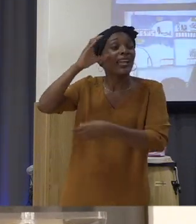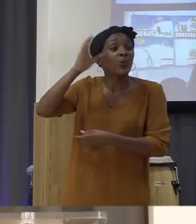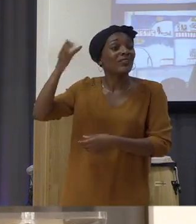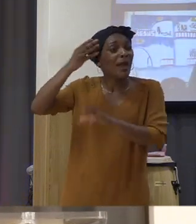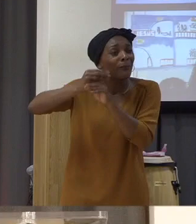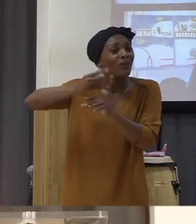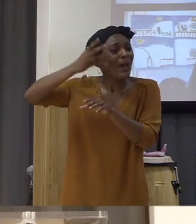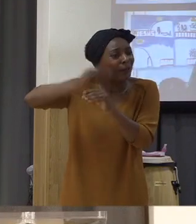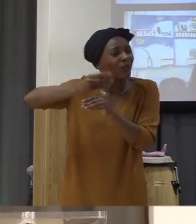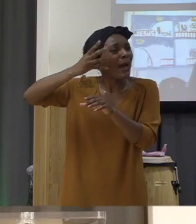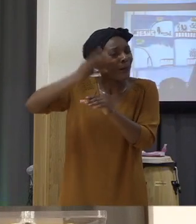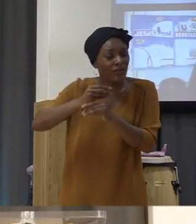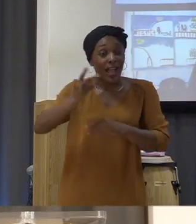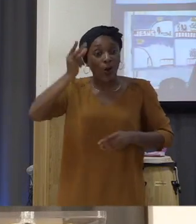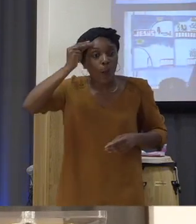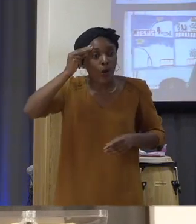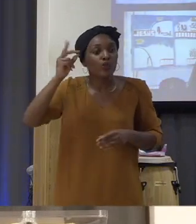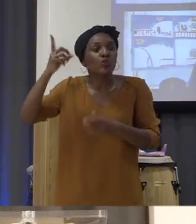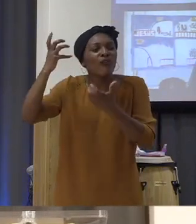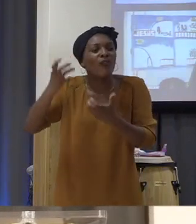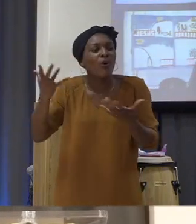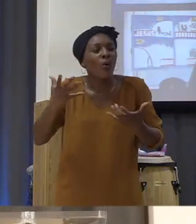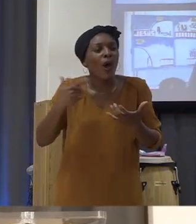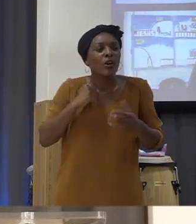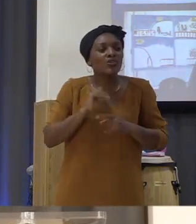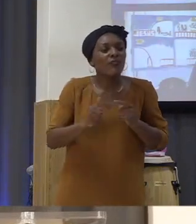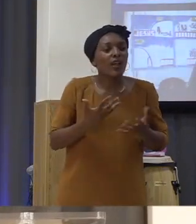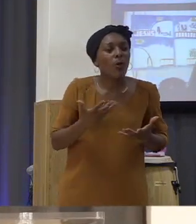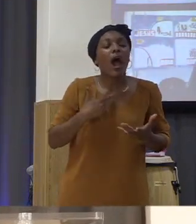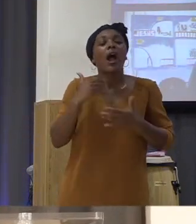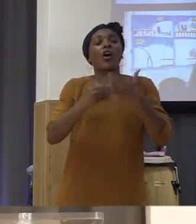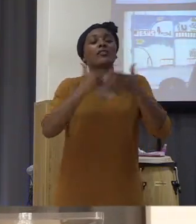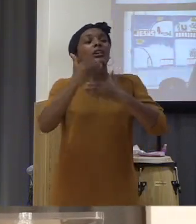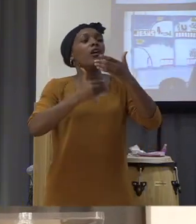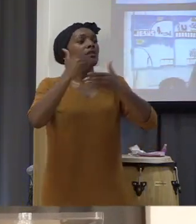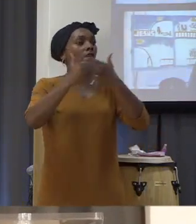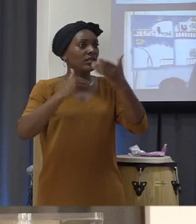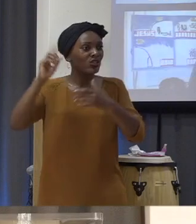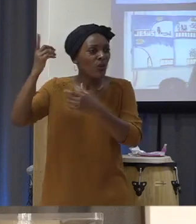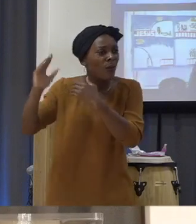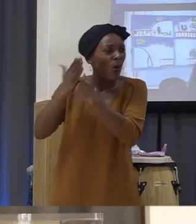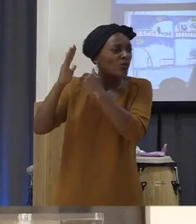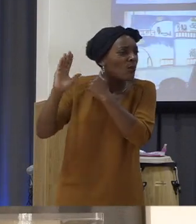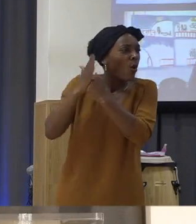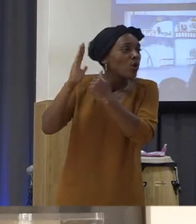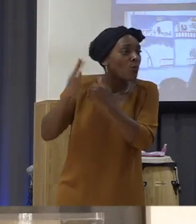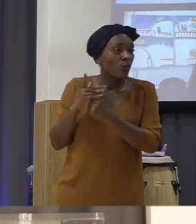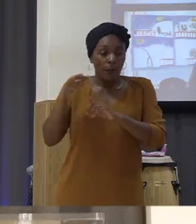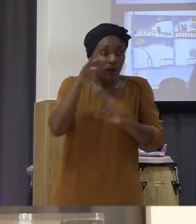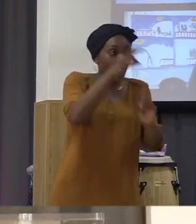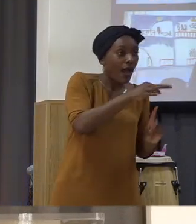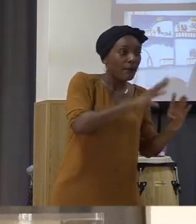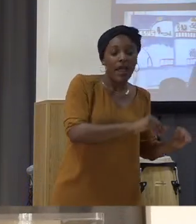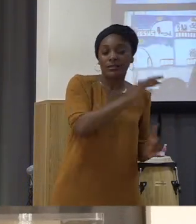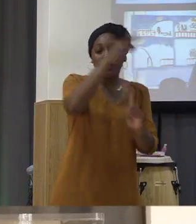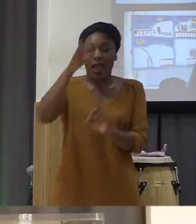apprendre à comprendre ce que Dieu veut nous faire faire, à nous faire grandir. Et au fur et à mesure, Dieu va nous placer à différents endroits.